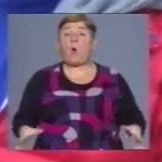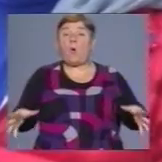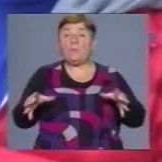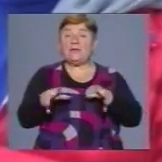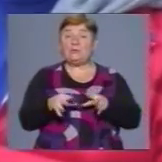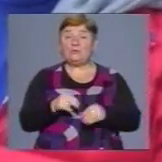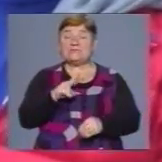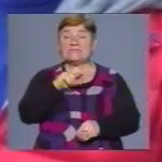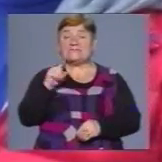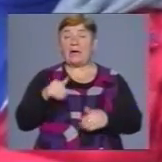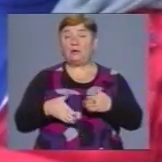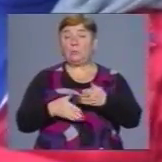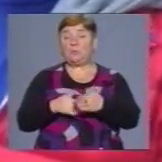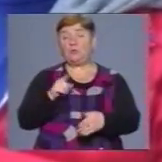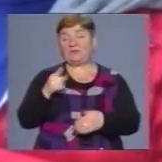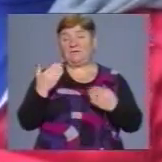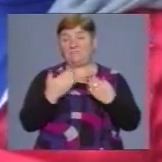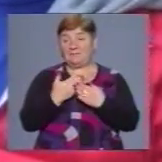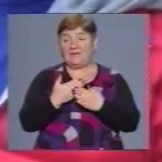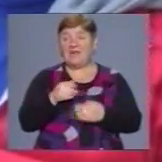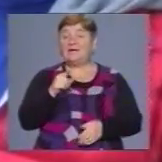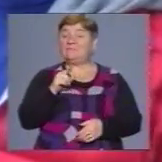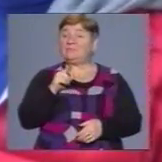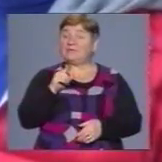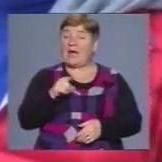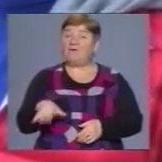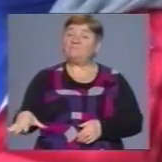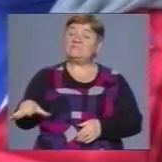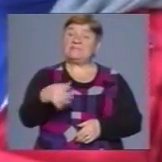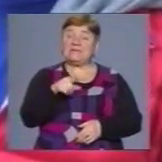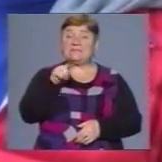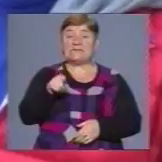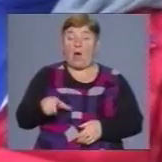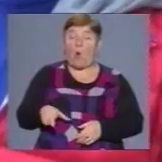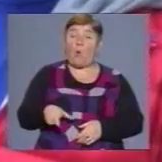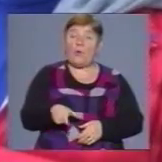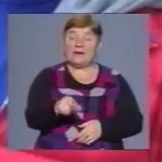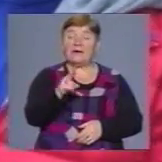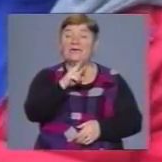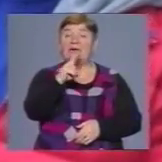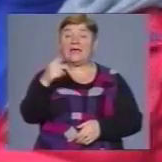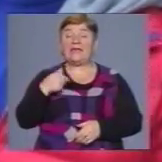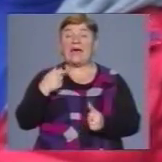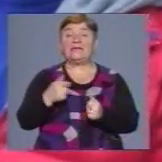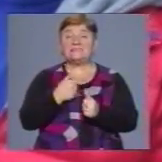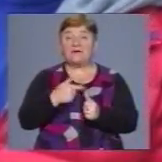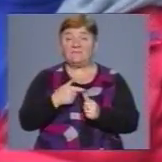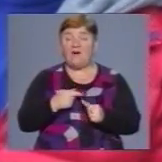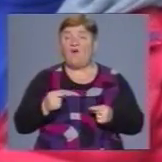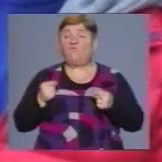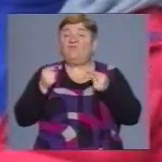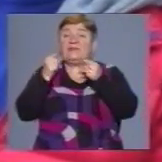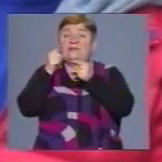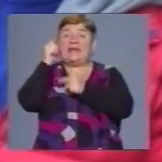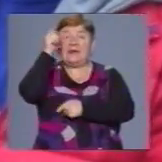за допомогою тих самих ліній. Наприклад, на усіх цих коліях, які я назвав, є віддалені села, в